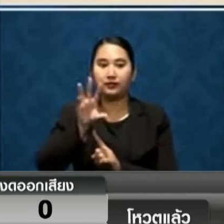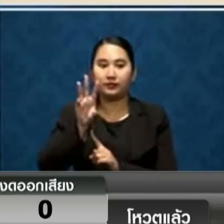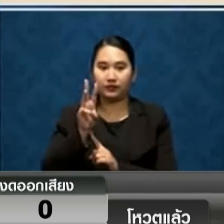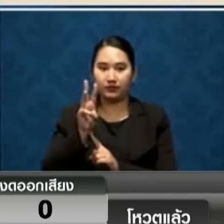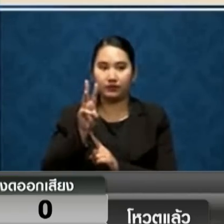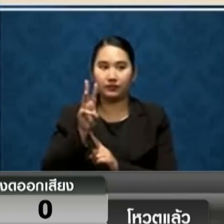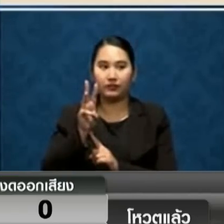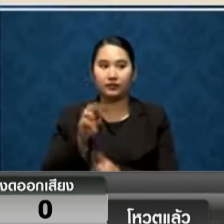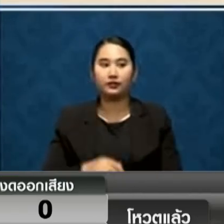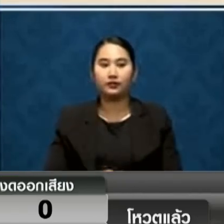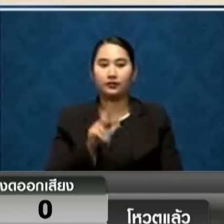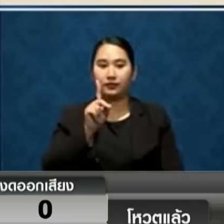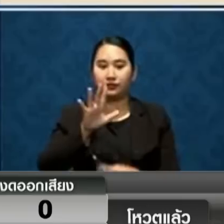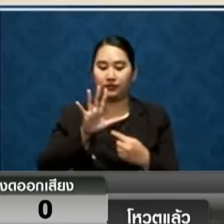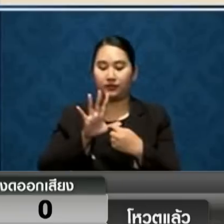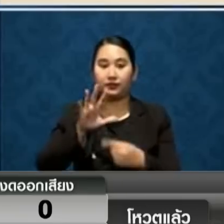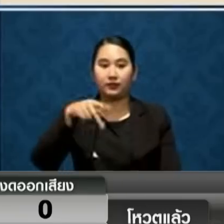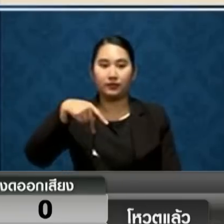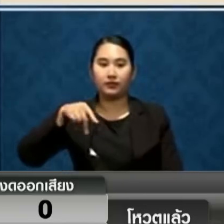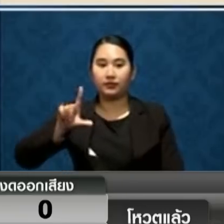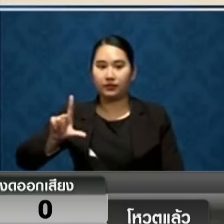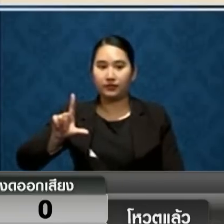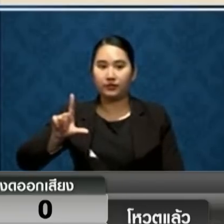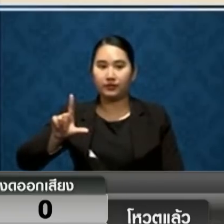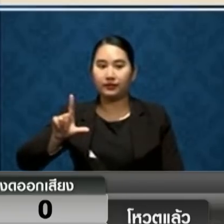นายกำพลเลิศเกียรติดำรง